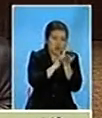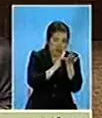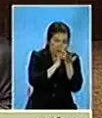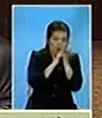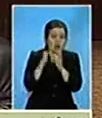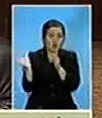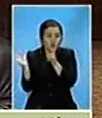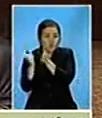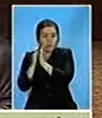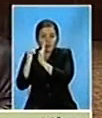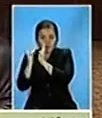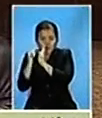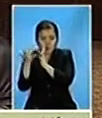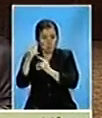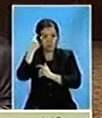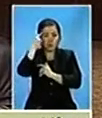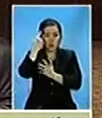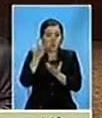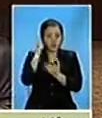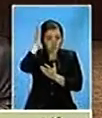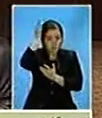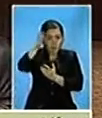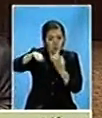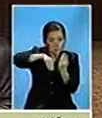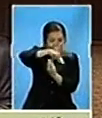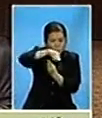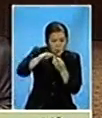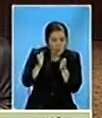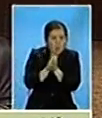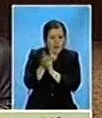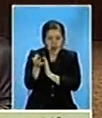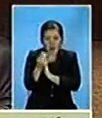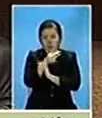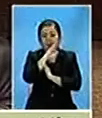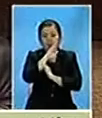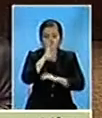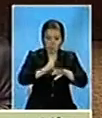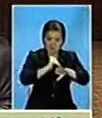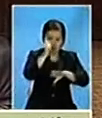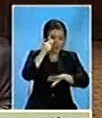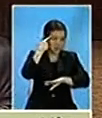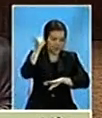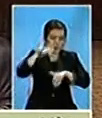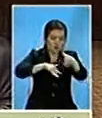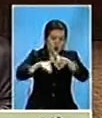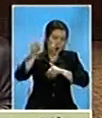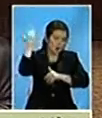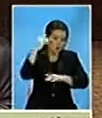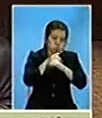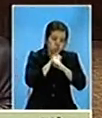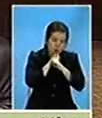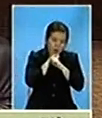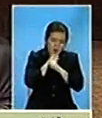เนี่ยเราไม่สามารถที่จะรับรู้ได้เลยท่านจะสามารถอ้างได้ว่าอันนี้เป็นภูมิปัญญาที่ตกทอดมาแต่รุ่นปู่ย่าตายาย